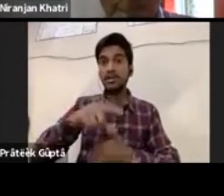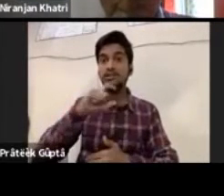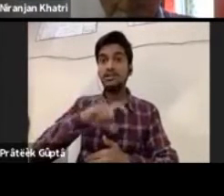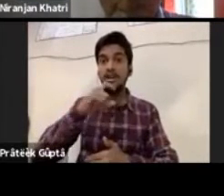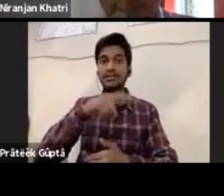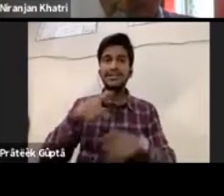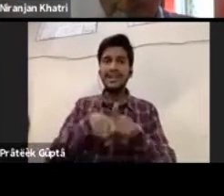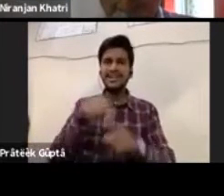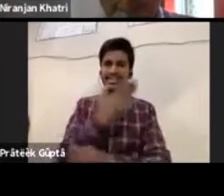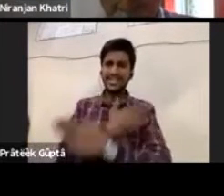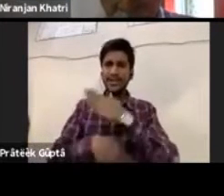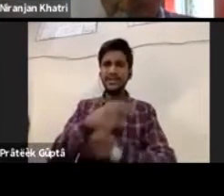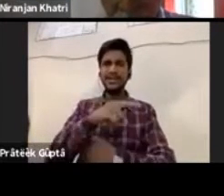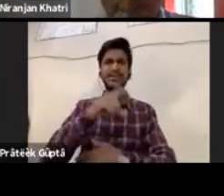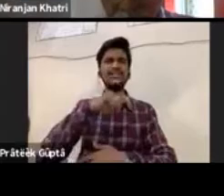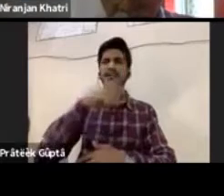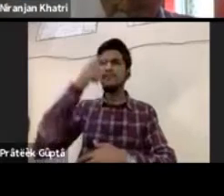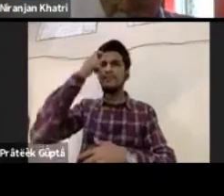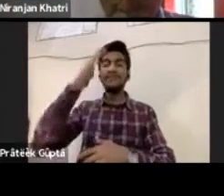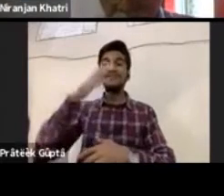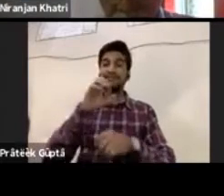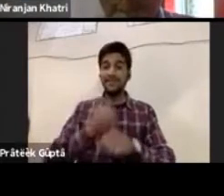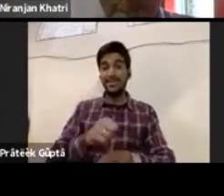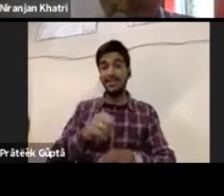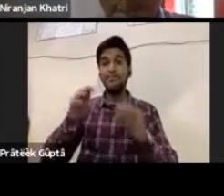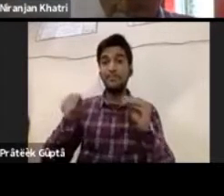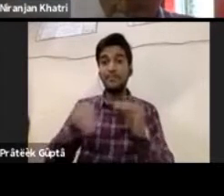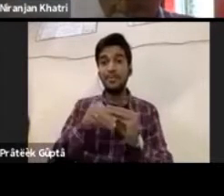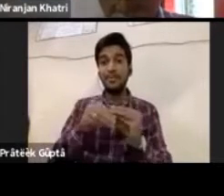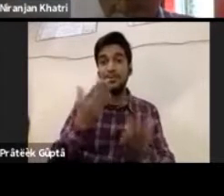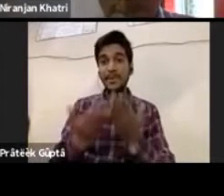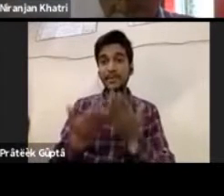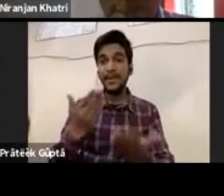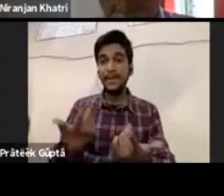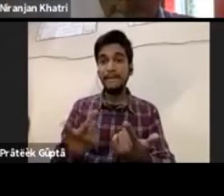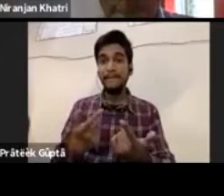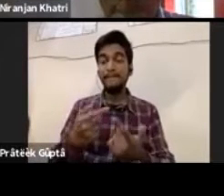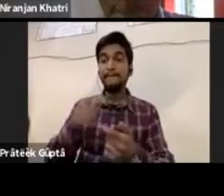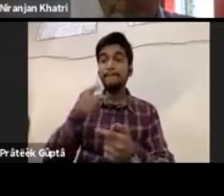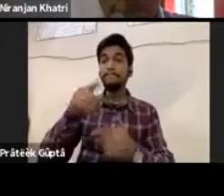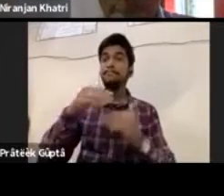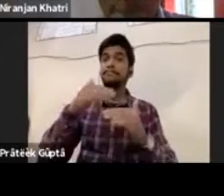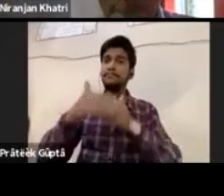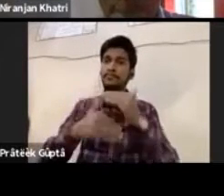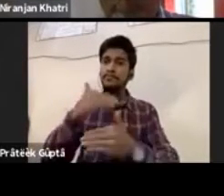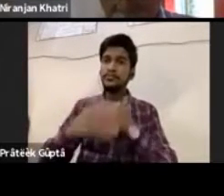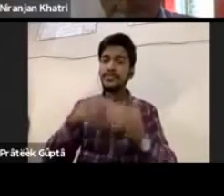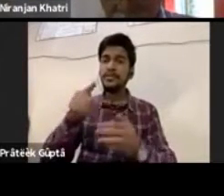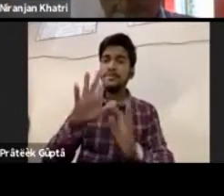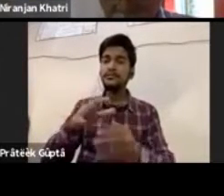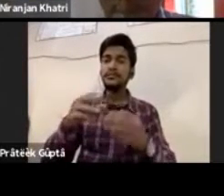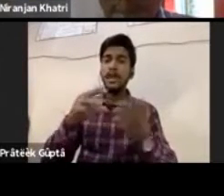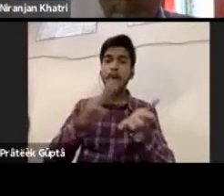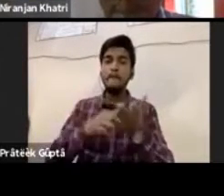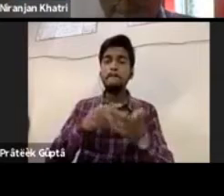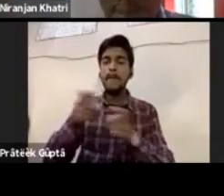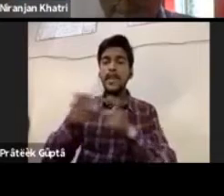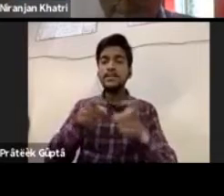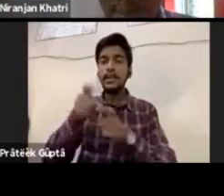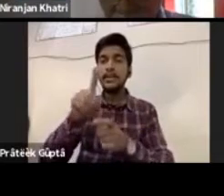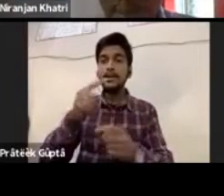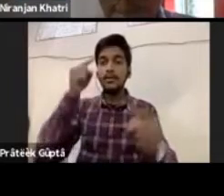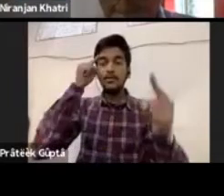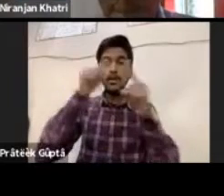गई तो ये प्रॉब्लम नहीं होगा. और दूसरा फिर मैंने डेवलप किया एक मेंस्ट्रुअल मैनेजमेंट ताकि वुमेन